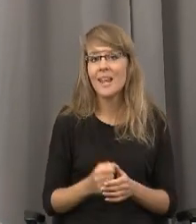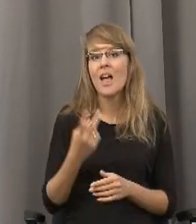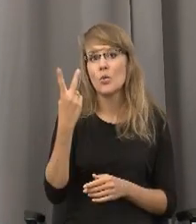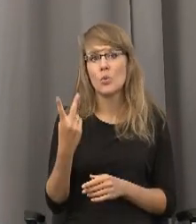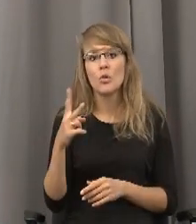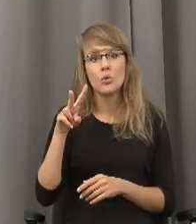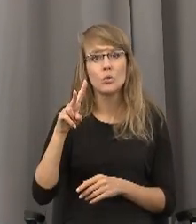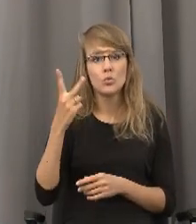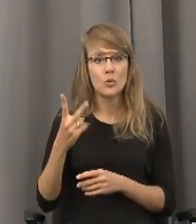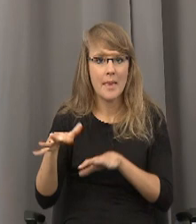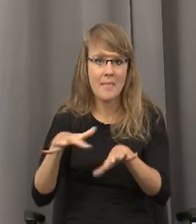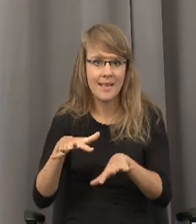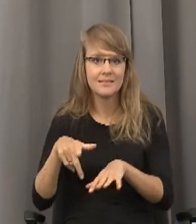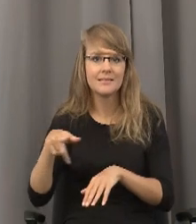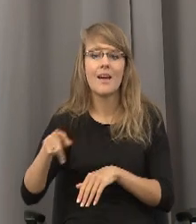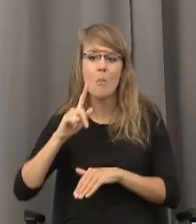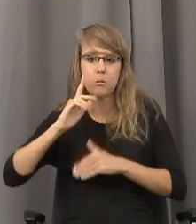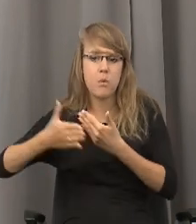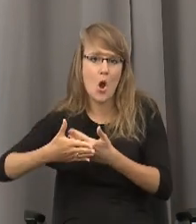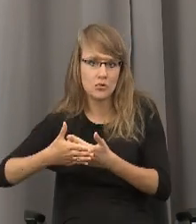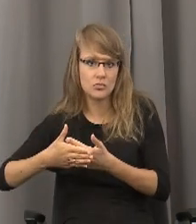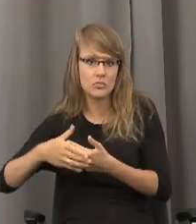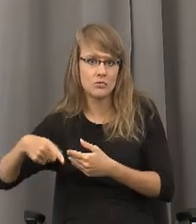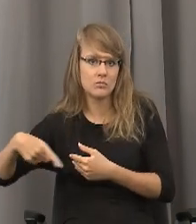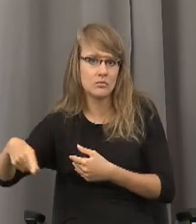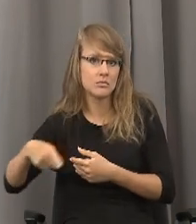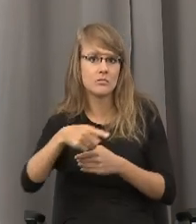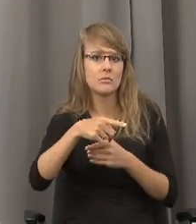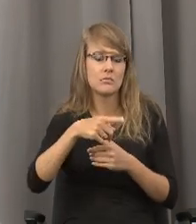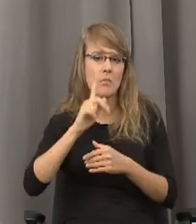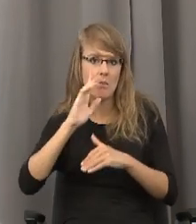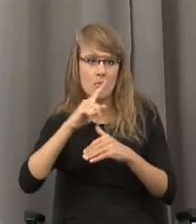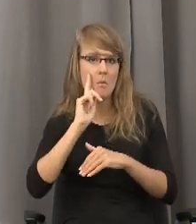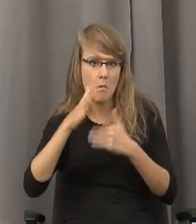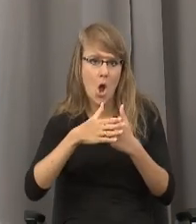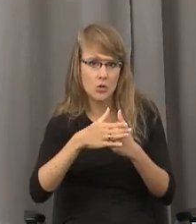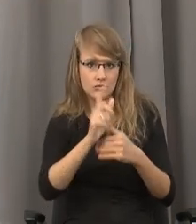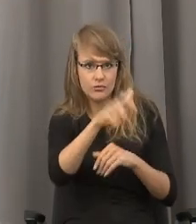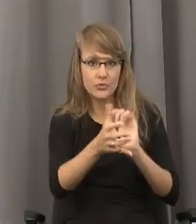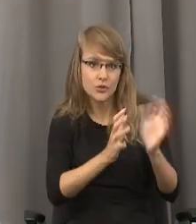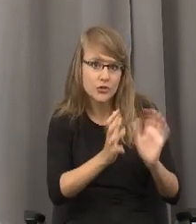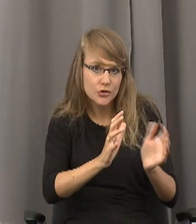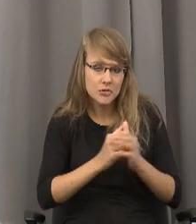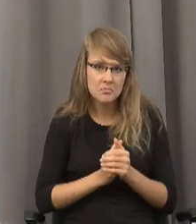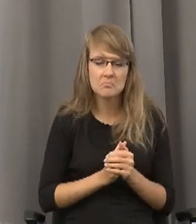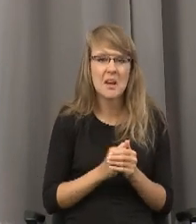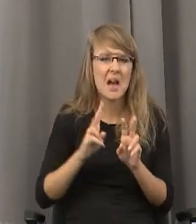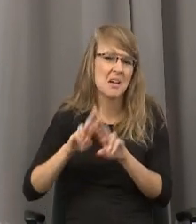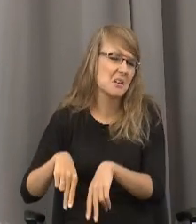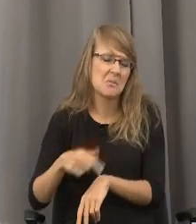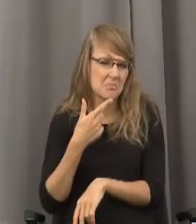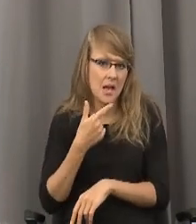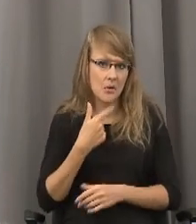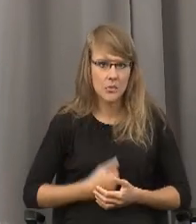współmałżonek, reszta osób to już jest znikomy odsetek. Jaki jest status zawodowy